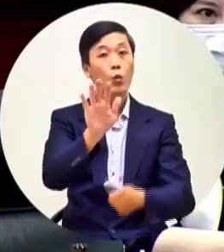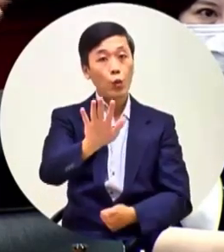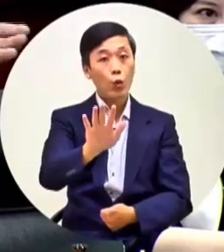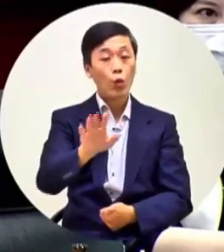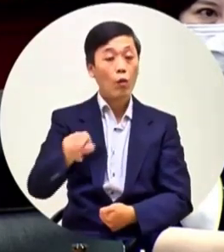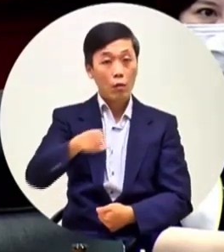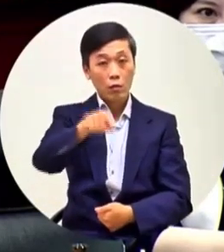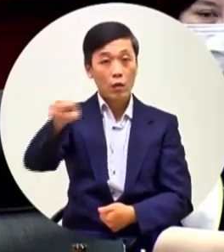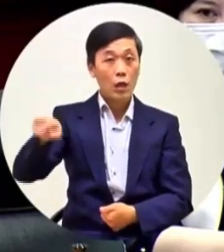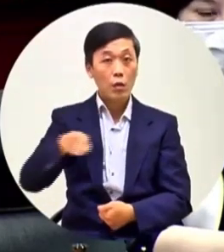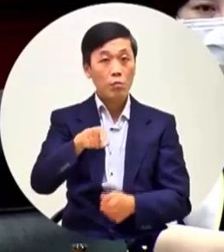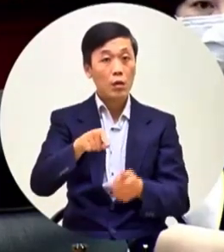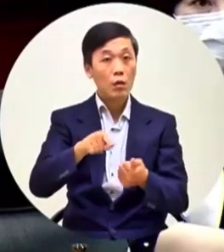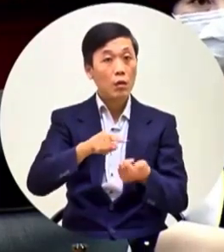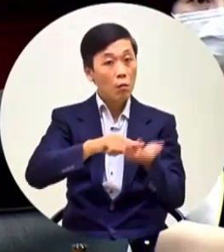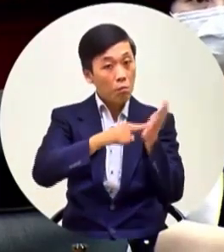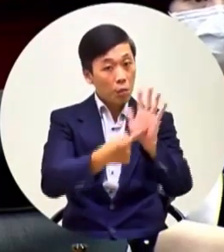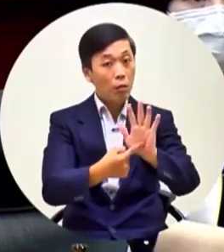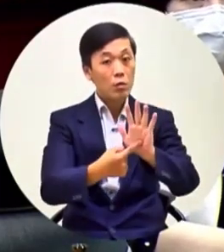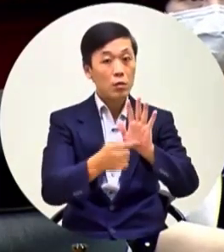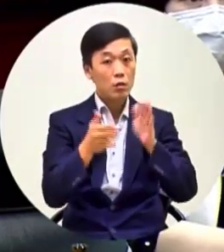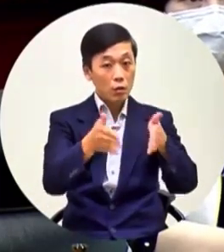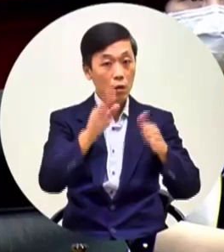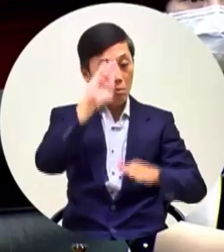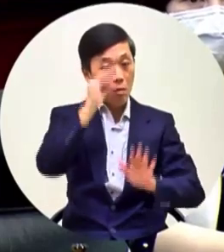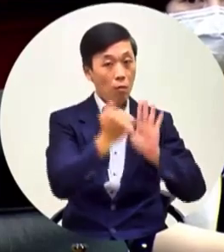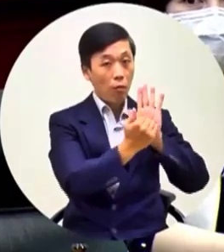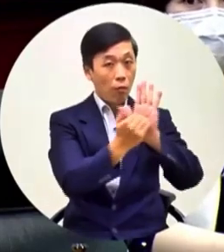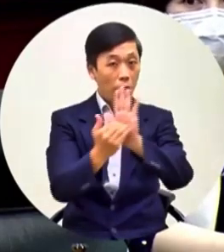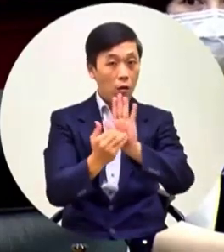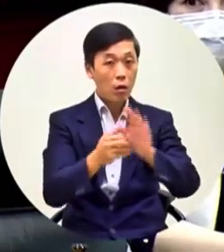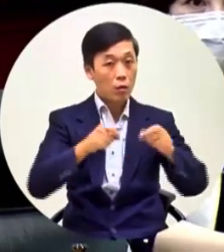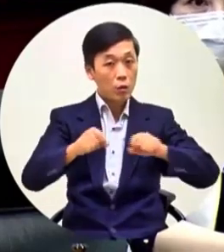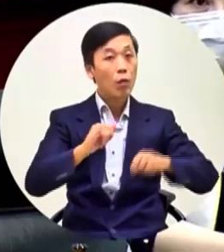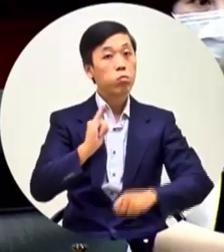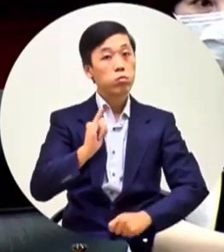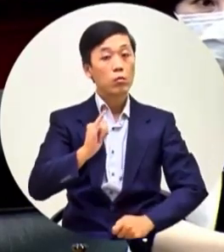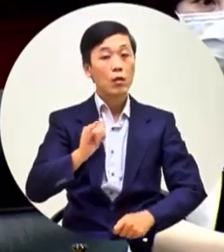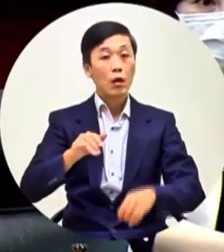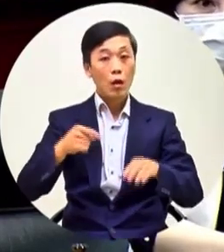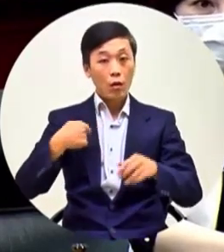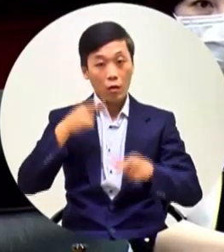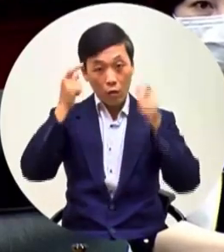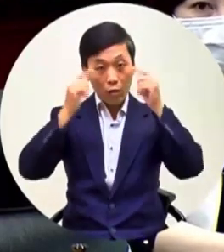都做了很好的一个防疫的一个措施，议会这边同样也可以效法